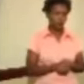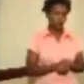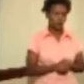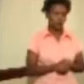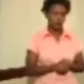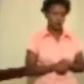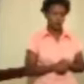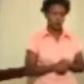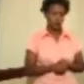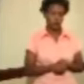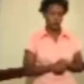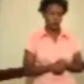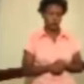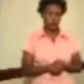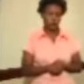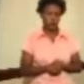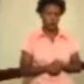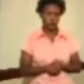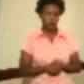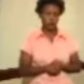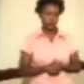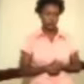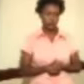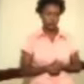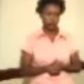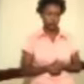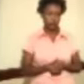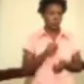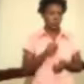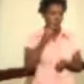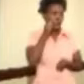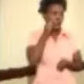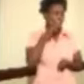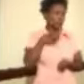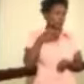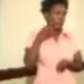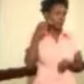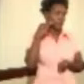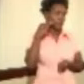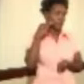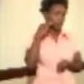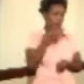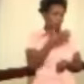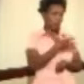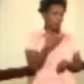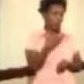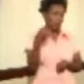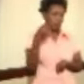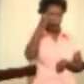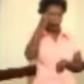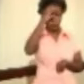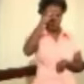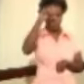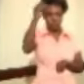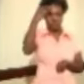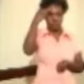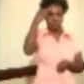journalistes vont en profiter. Ce serait pour une relance. Madame Maniga, Monsieur Martelly, ça qu'a pratiqué journée aujourd'hui